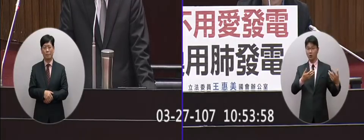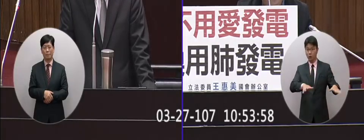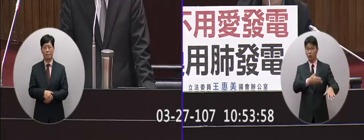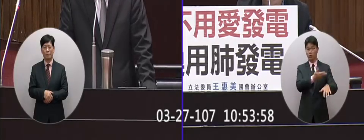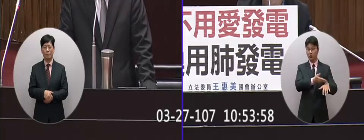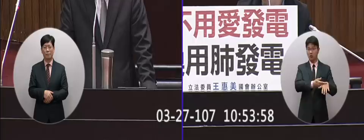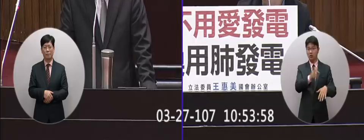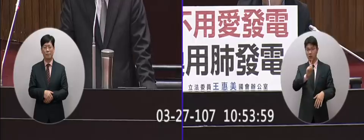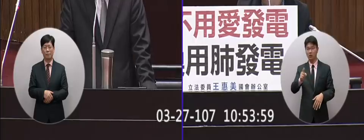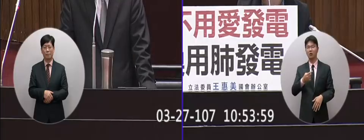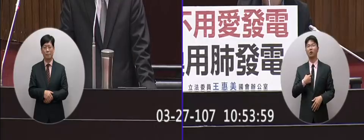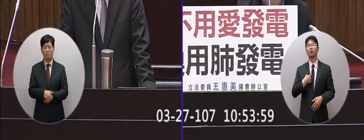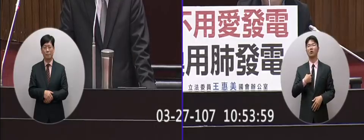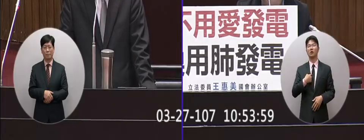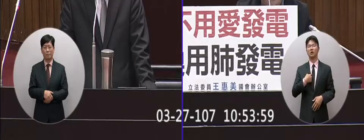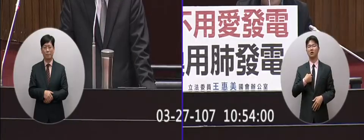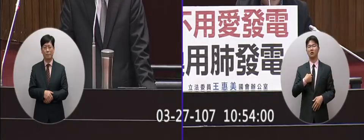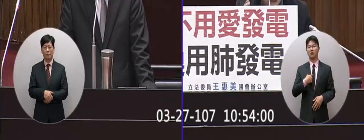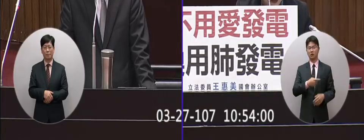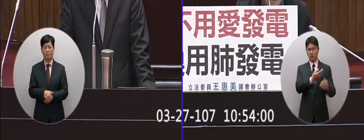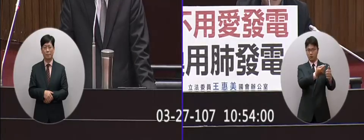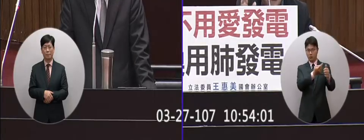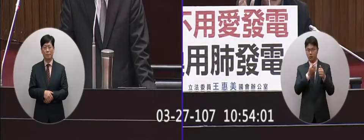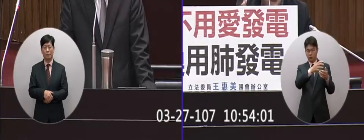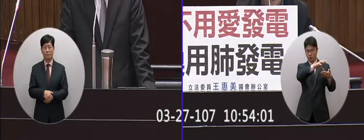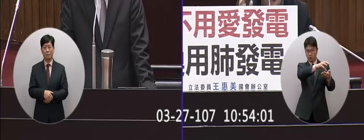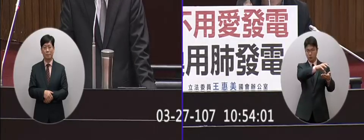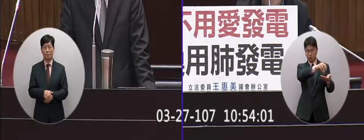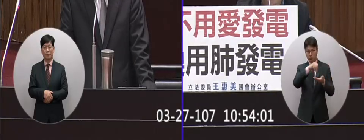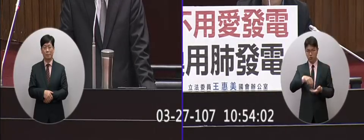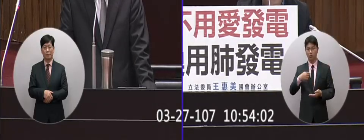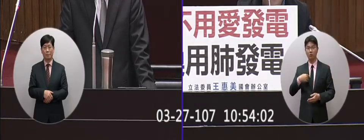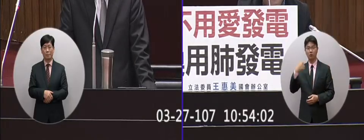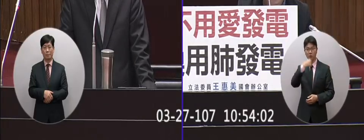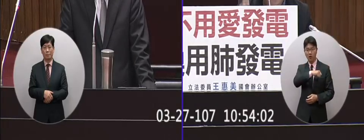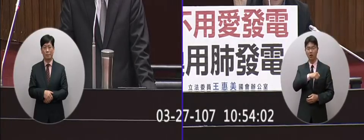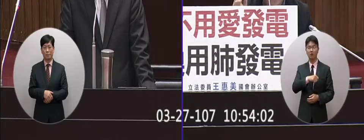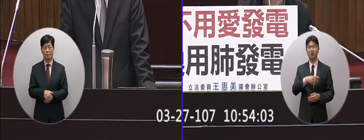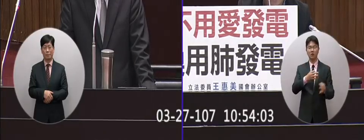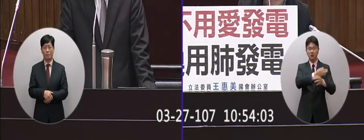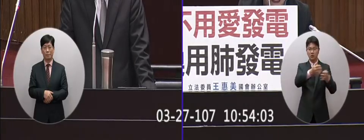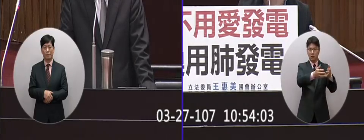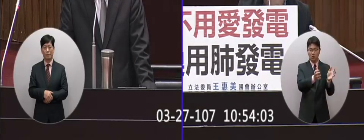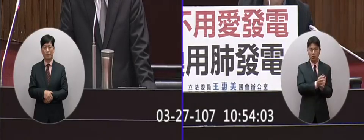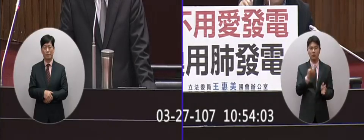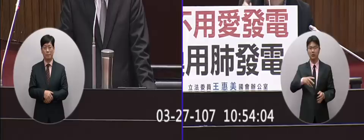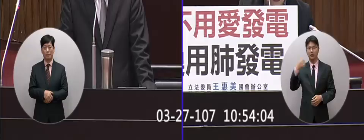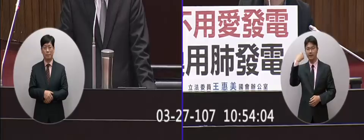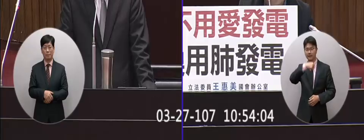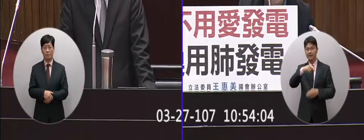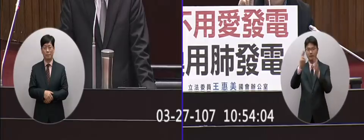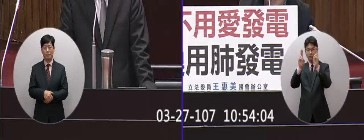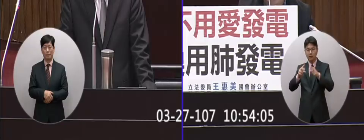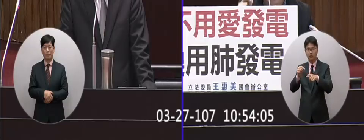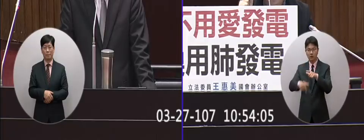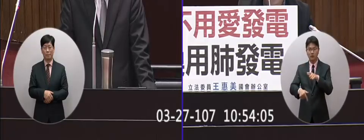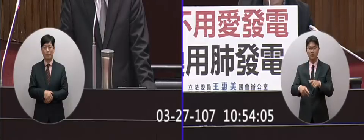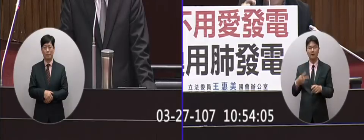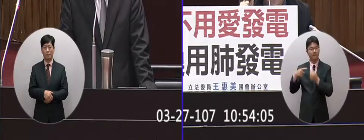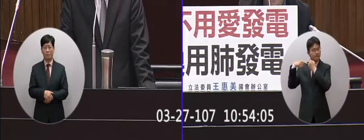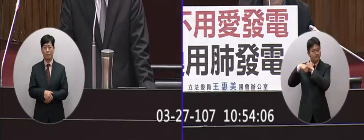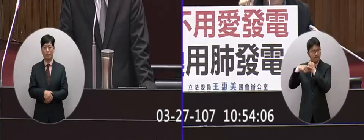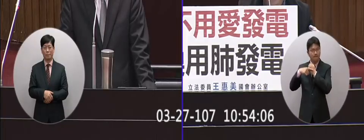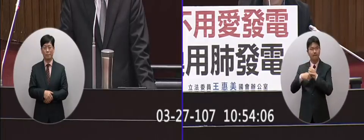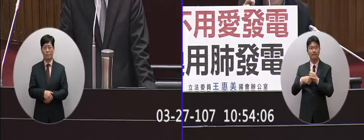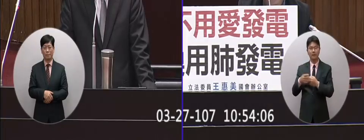了这种所谓的低剂量的扫描，能不能请我们的经济部跟我们的台电研议补助